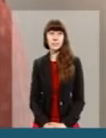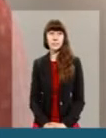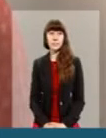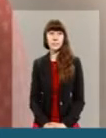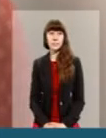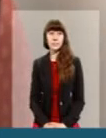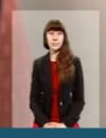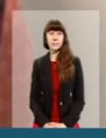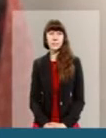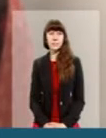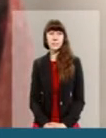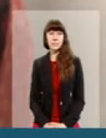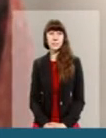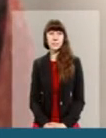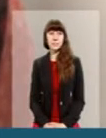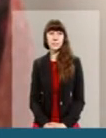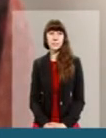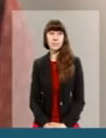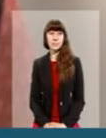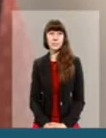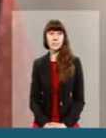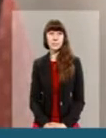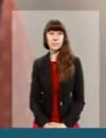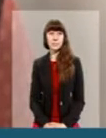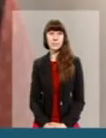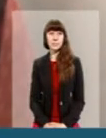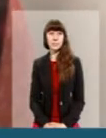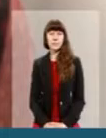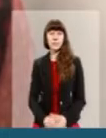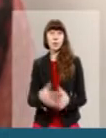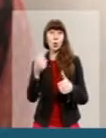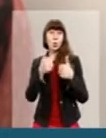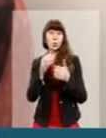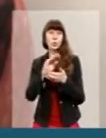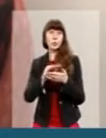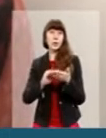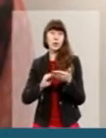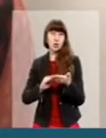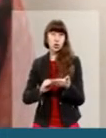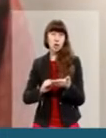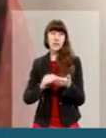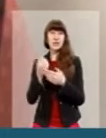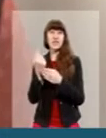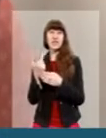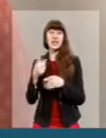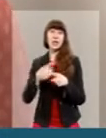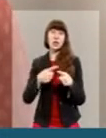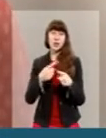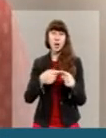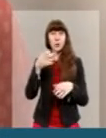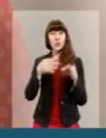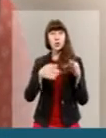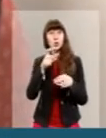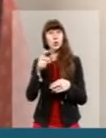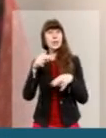шығарып, және ол туралы Zoom платформасына тікелей, яғни сөзге жүйріктігін, ойға жүйріктігін байқадық. Қорыта келе қазылар